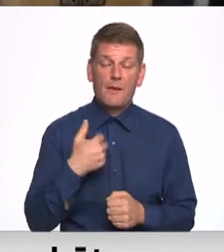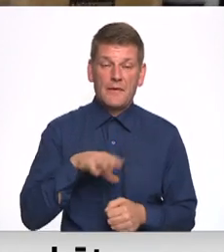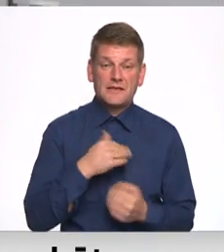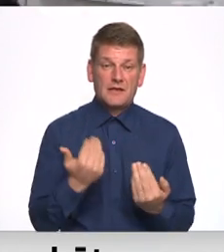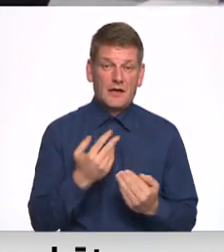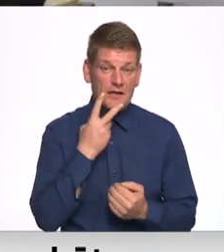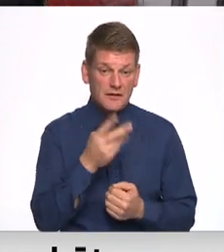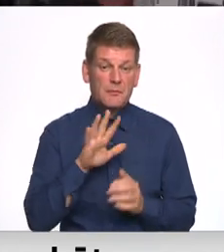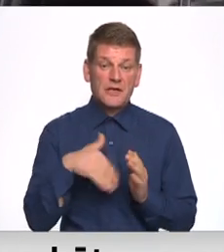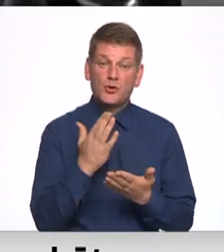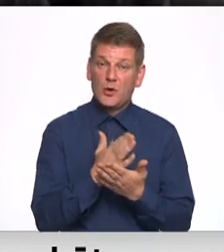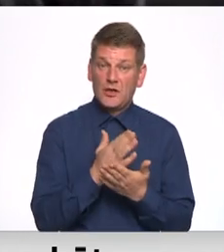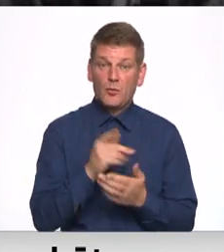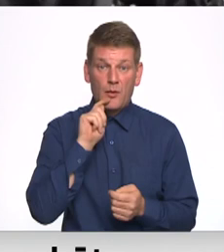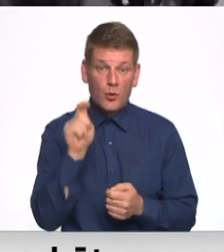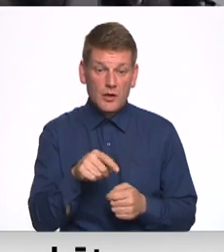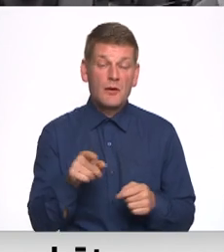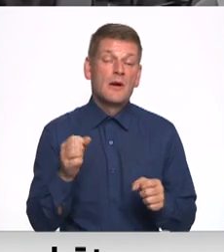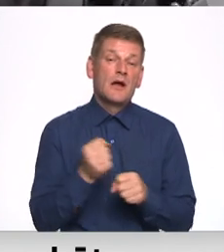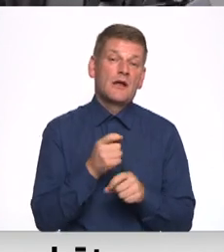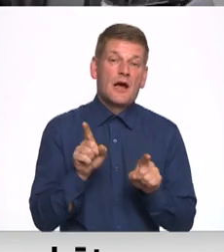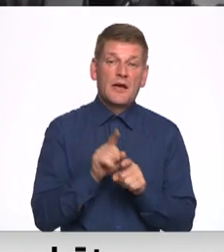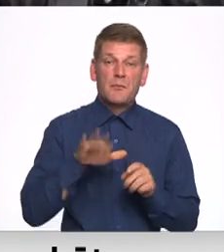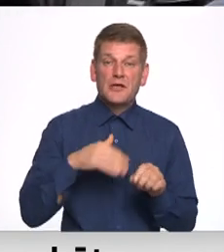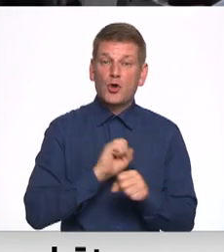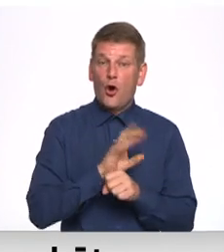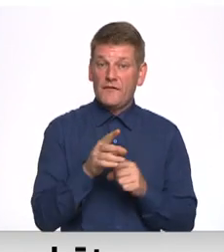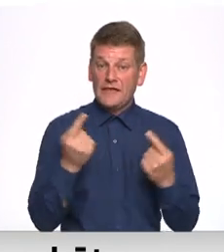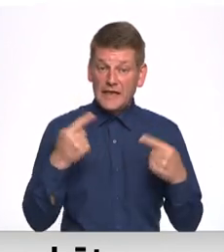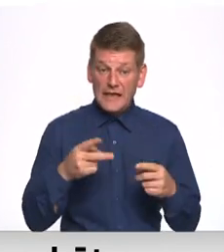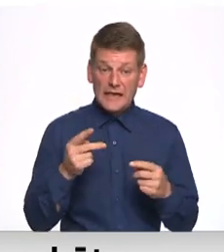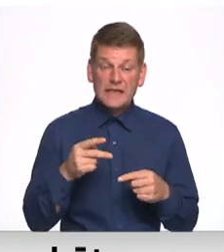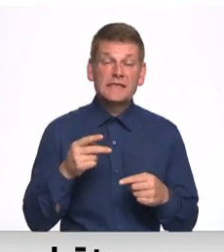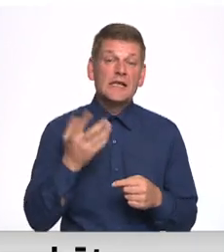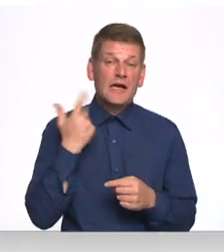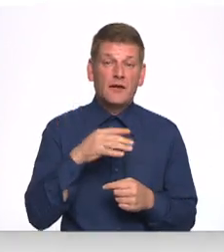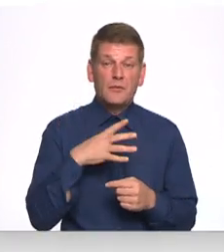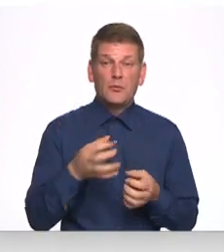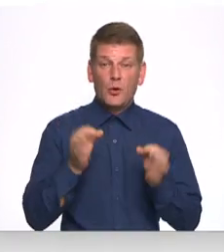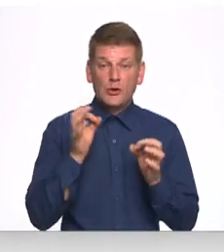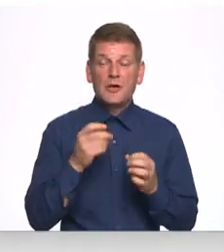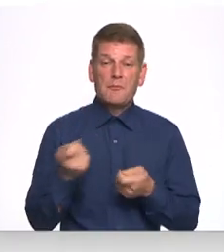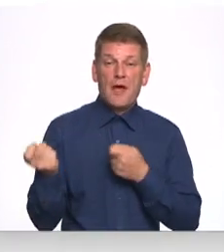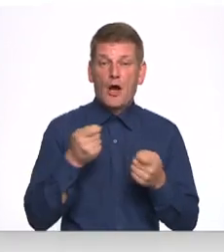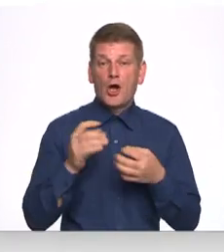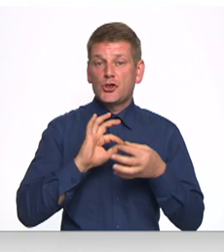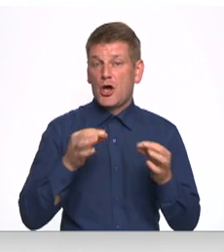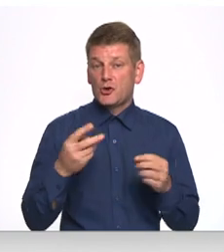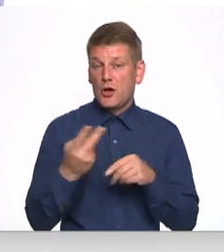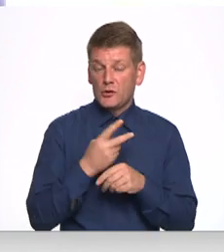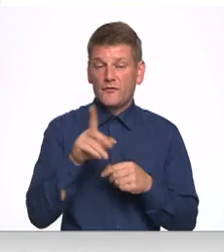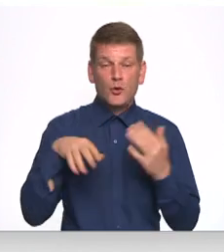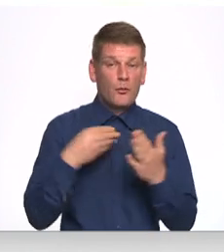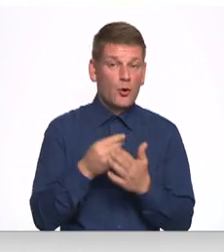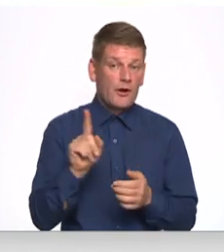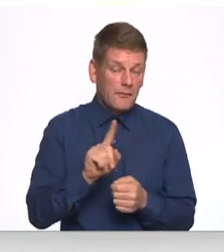gan pēc notikumiem Ukrainā, gan arī pēc Covid krīzes īstenībā, kad bija būtiski šie te piegāžu ķēžu traucējumi, viņi joprojām ir un